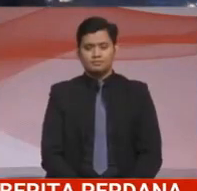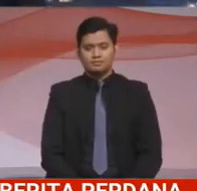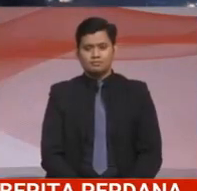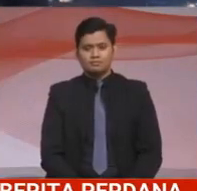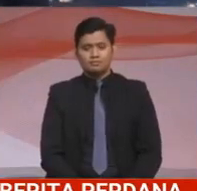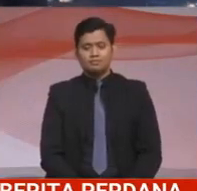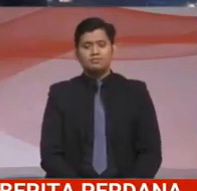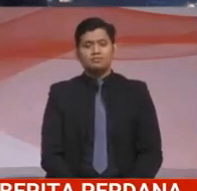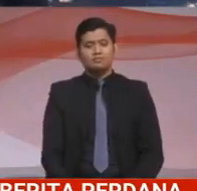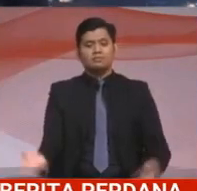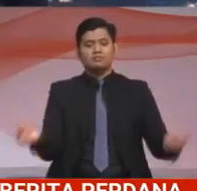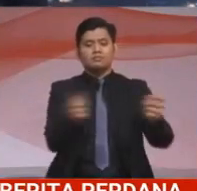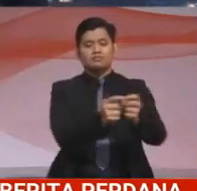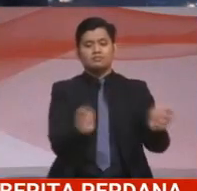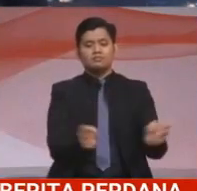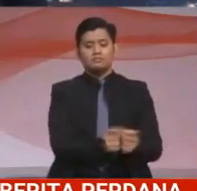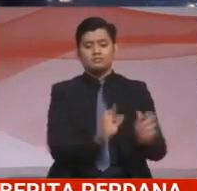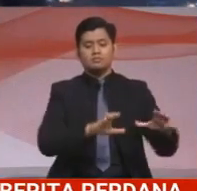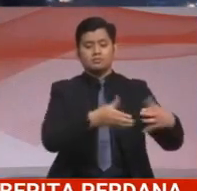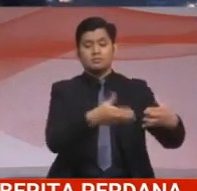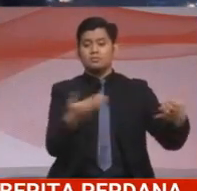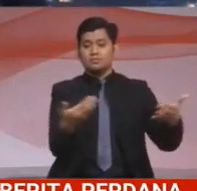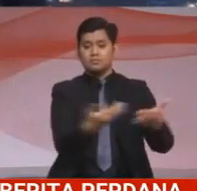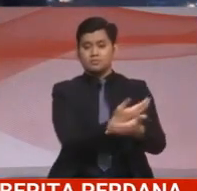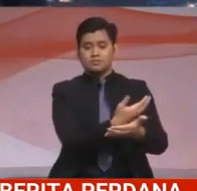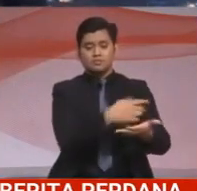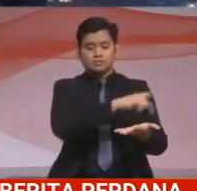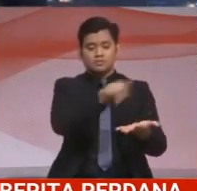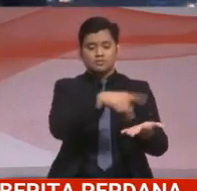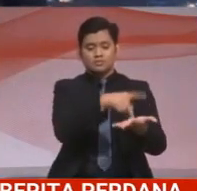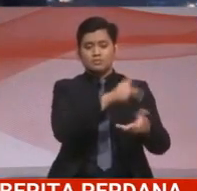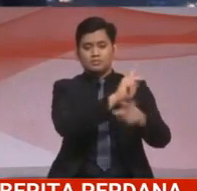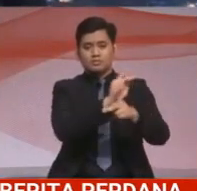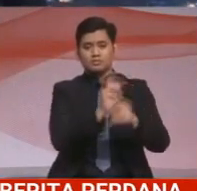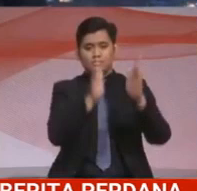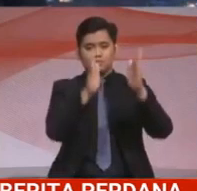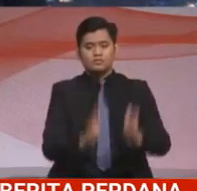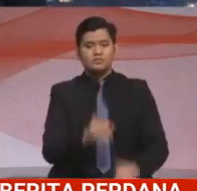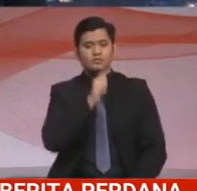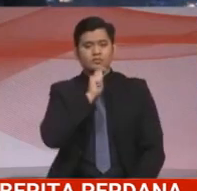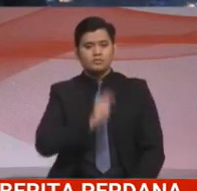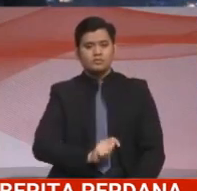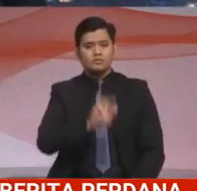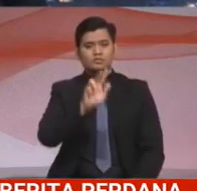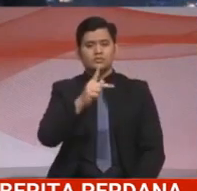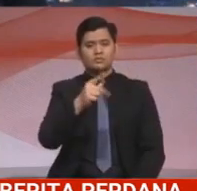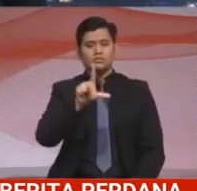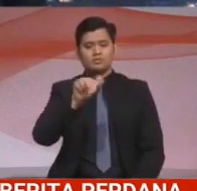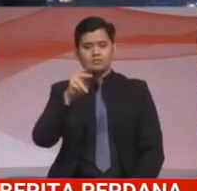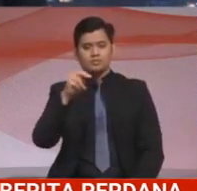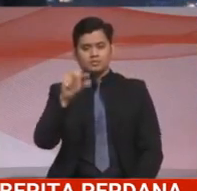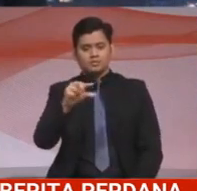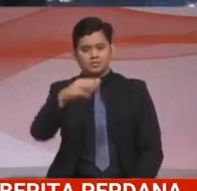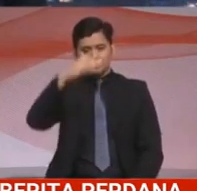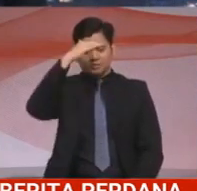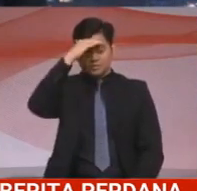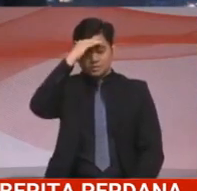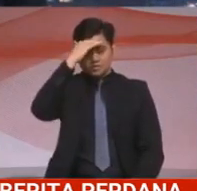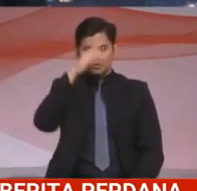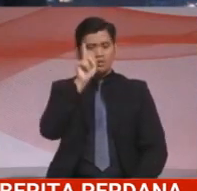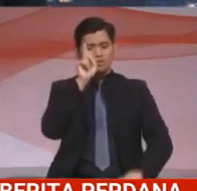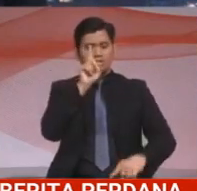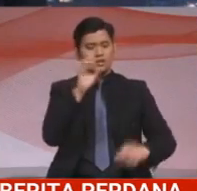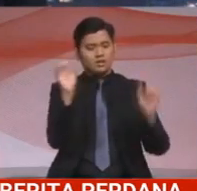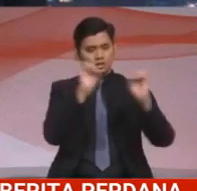Hai sementara itu lokasi Cluster baru di sebuah pusat jagaan warga emas di ruang Johor tidak akan diistirahatkan